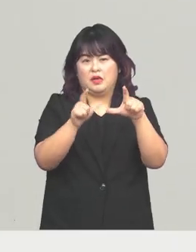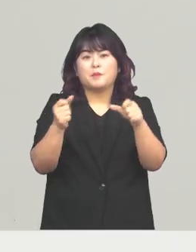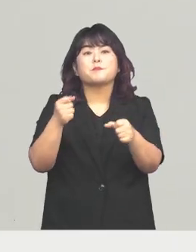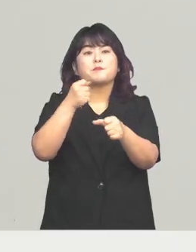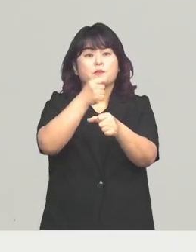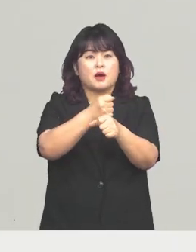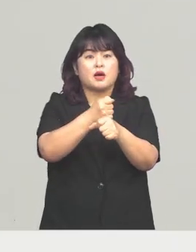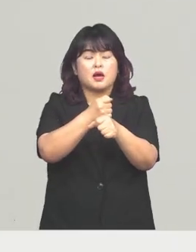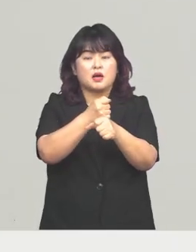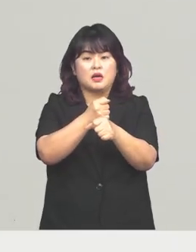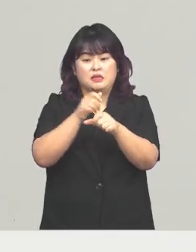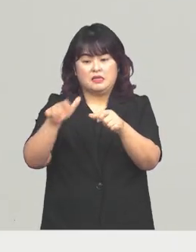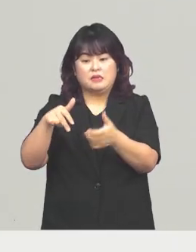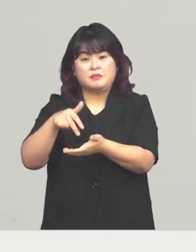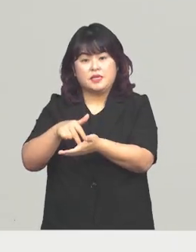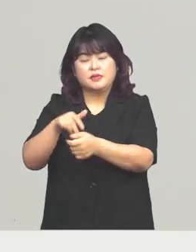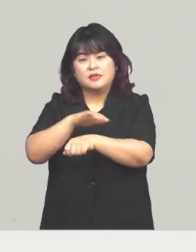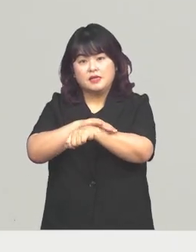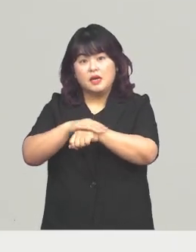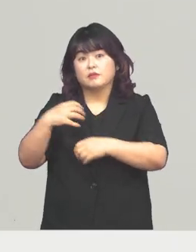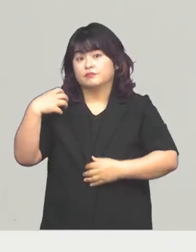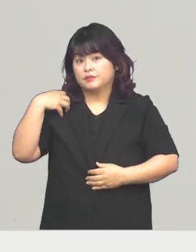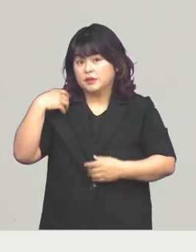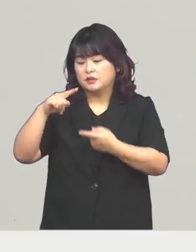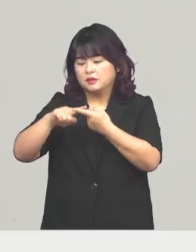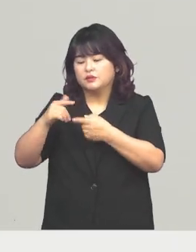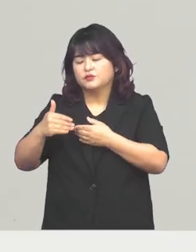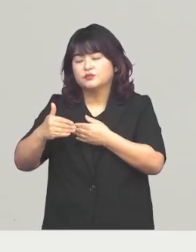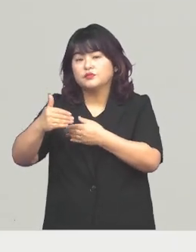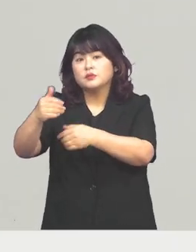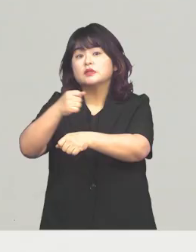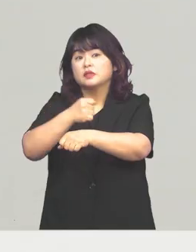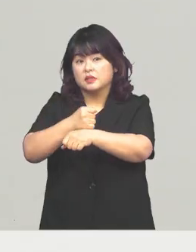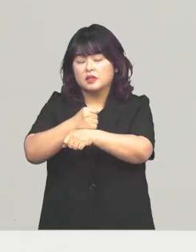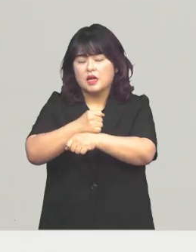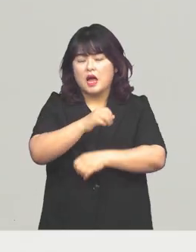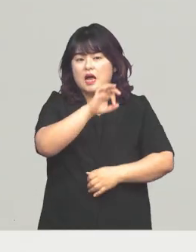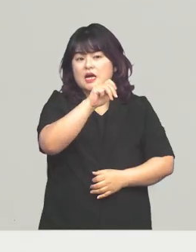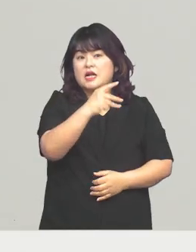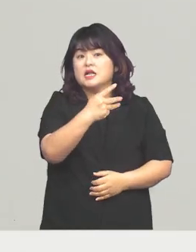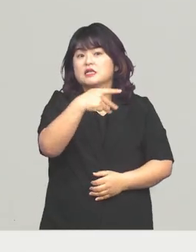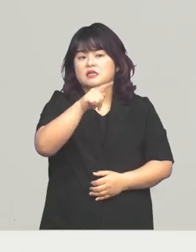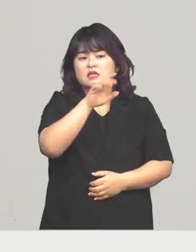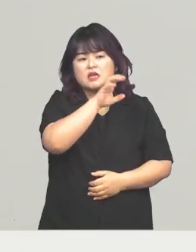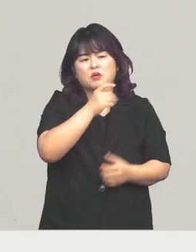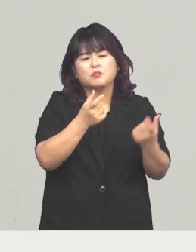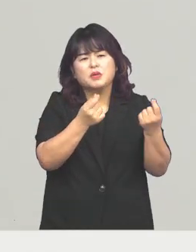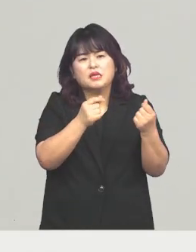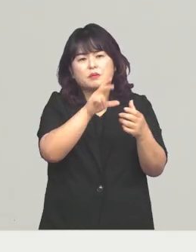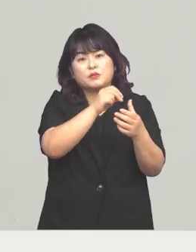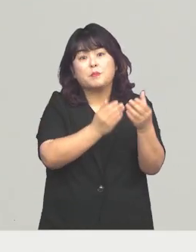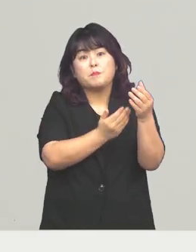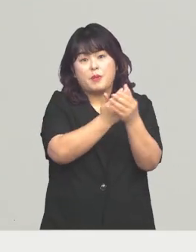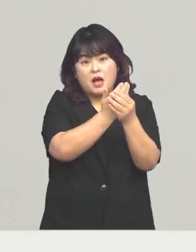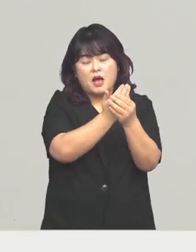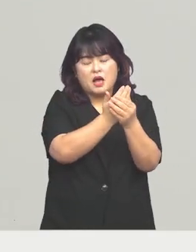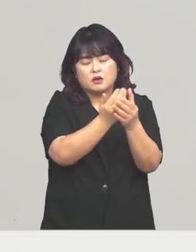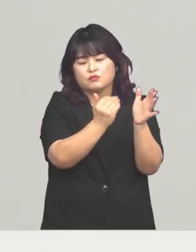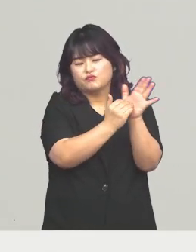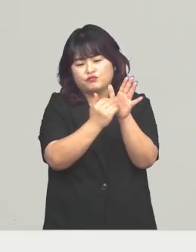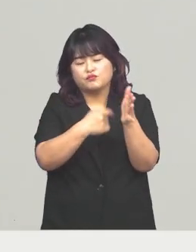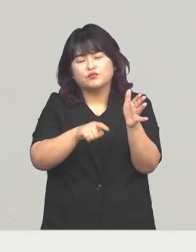돌아가서 저희들이 해야 할 책무를 다 하면서 우리가 을지연습과 같은 상황이 발생할